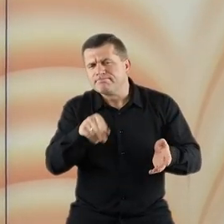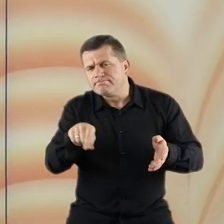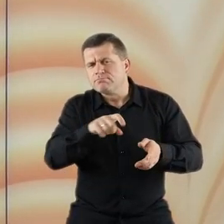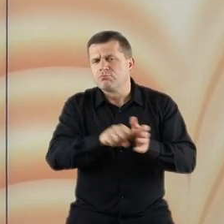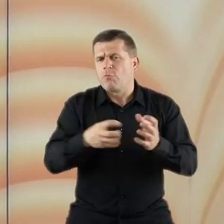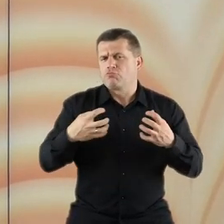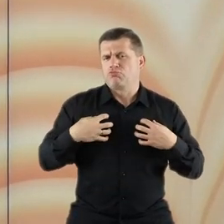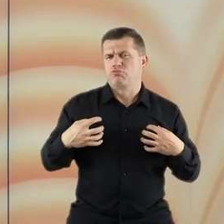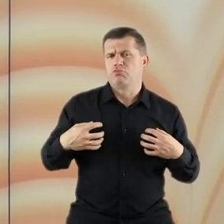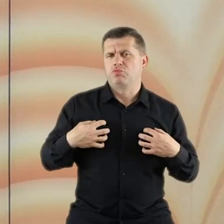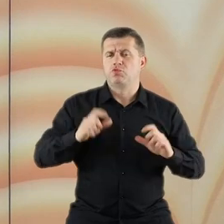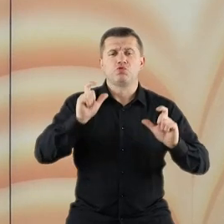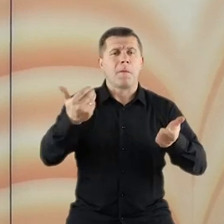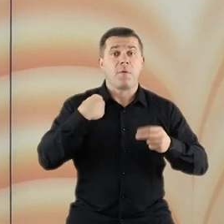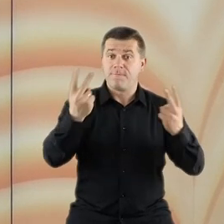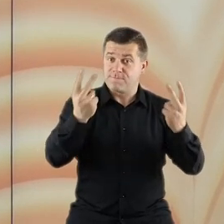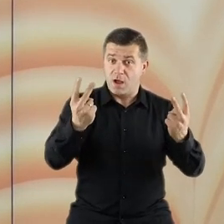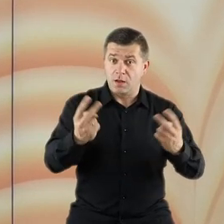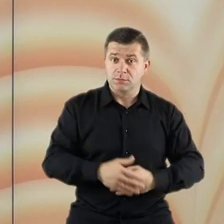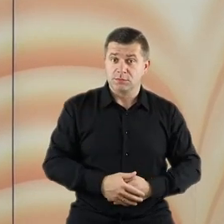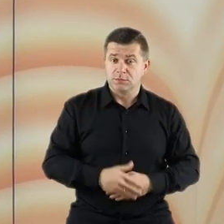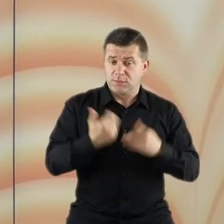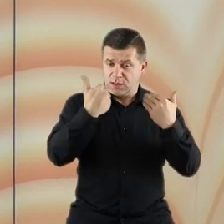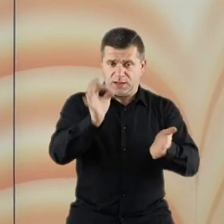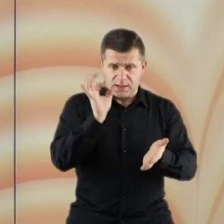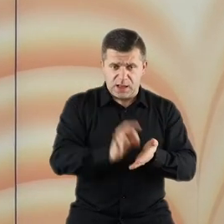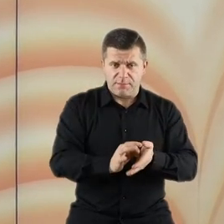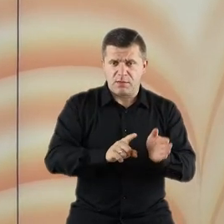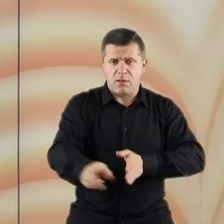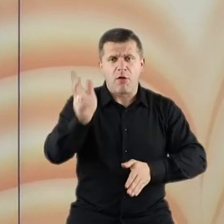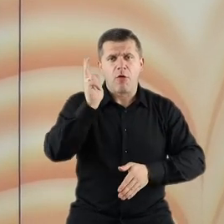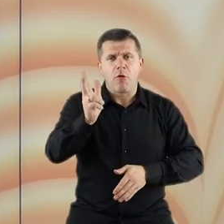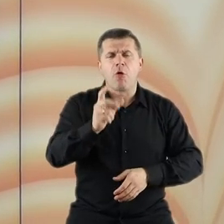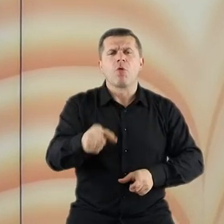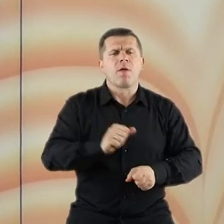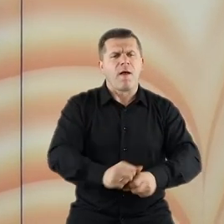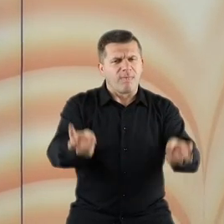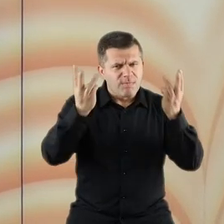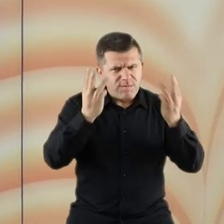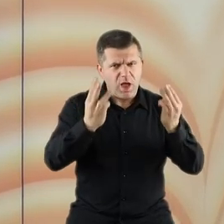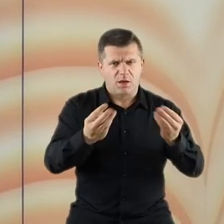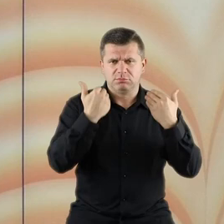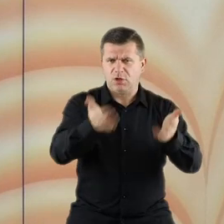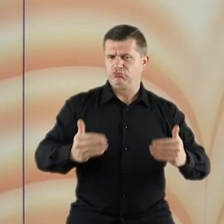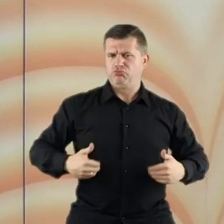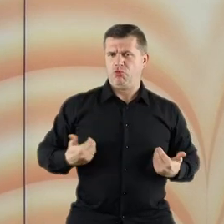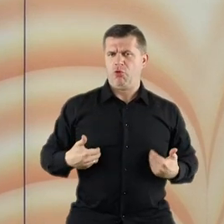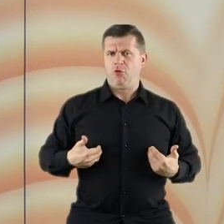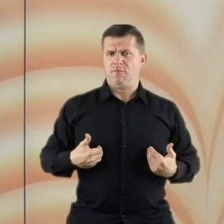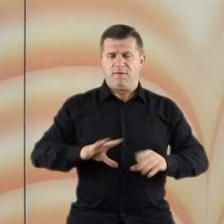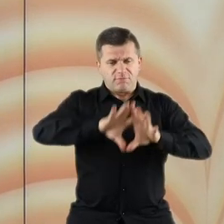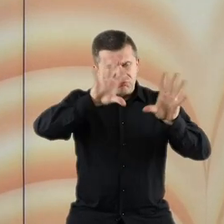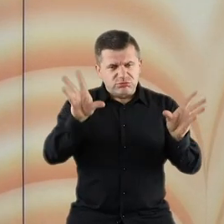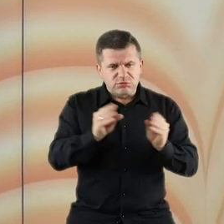a więc co było najważniejsze zapewnić komuś to co najważniejsze zdrowie